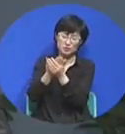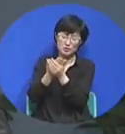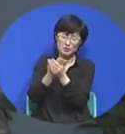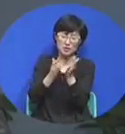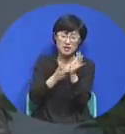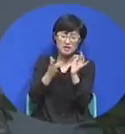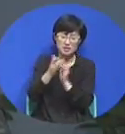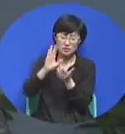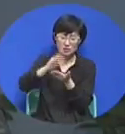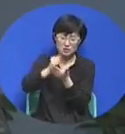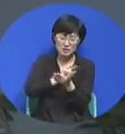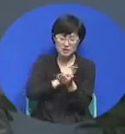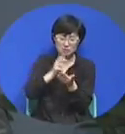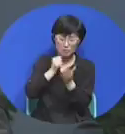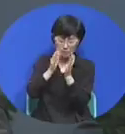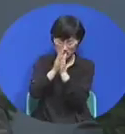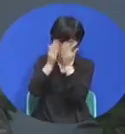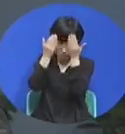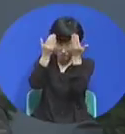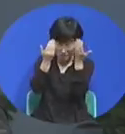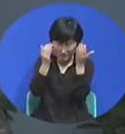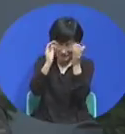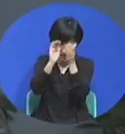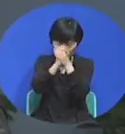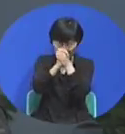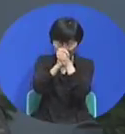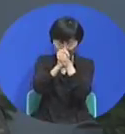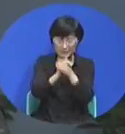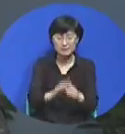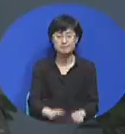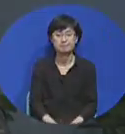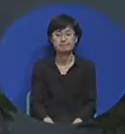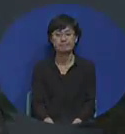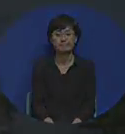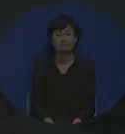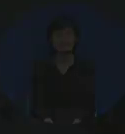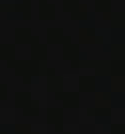예수 그리스도 이름으로 기도하옵나이다. In Jesus Christ's name 아멘. We pray. Amen.